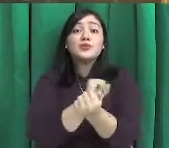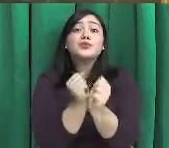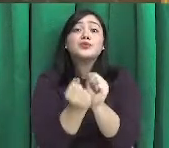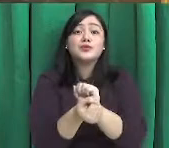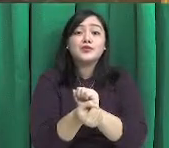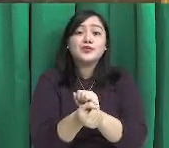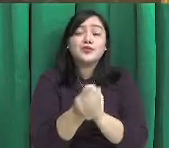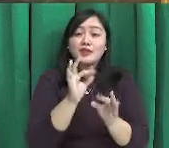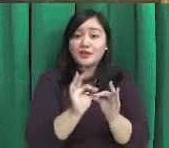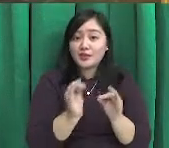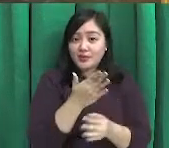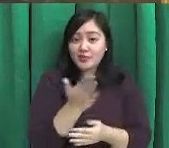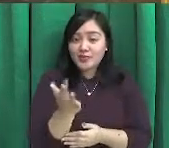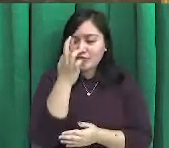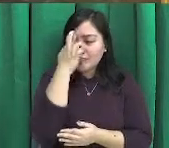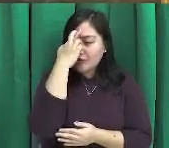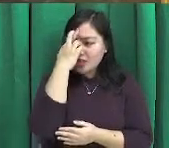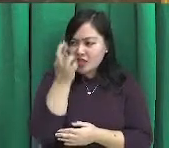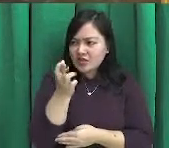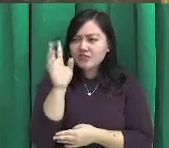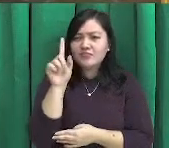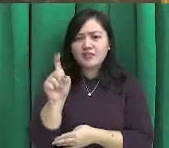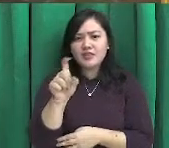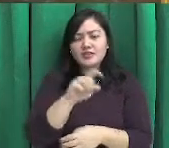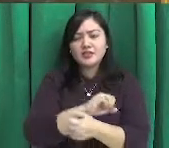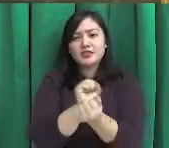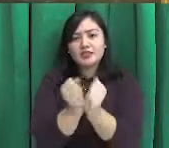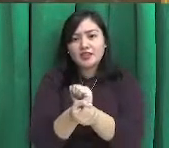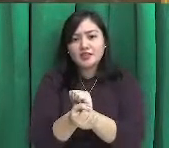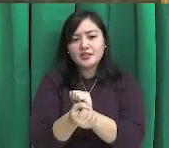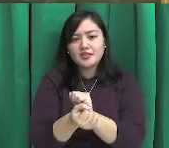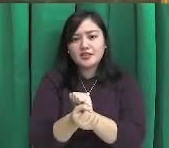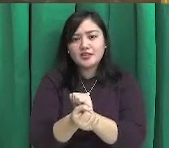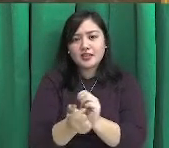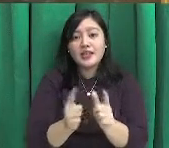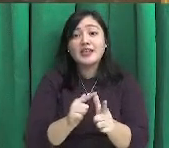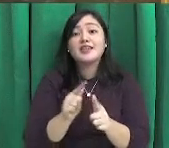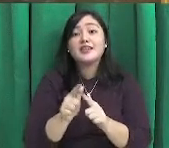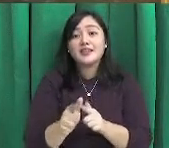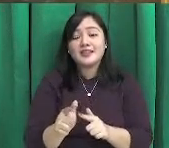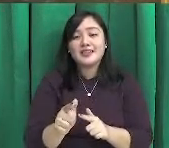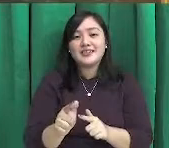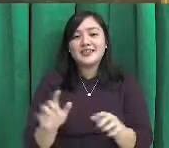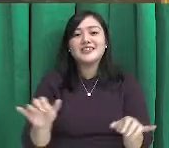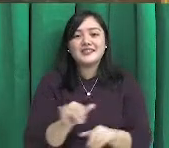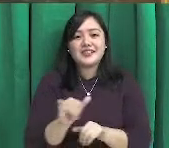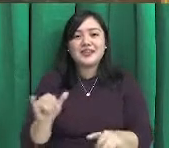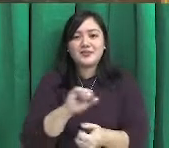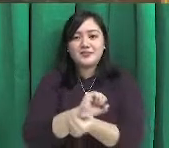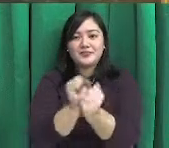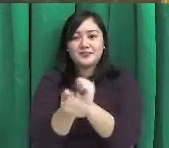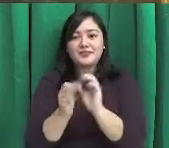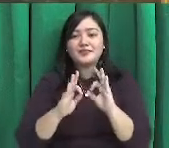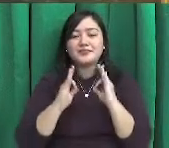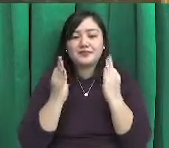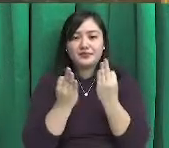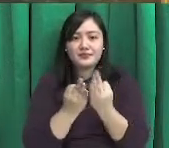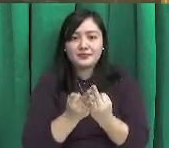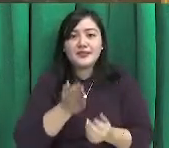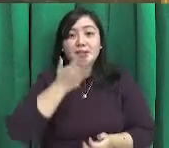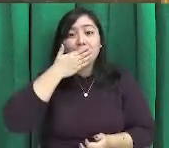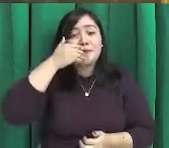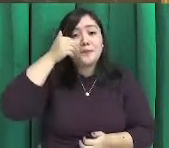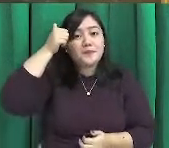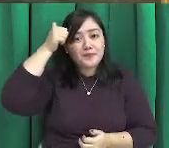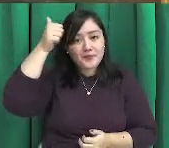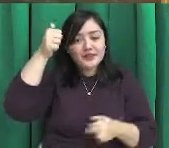kinakailangan palang baguhin ito, eh mababago rin ang direksyon ng tahanan ninyo. Ang pinakamaganda, mga kapatid, na direksyon ay yung direksyon